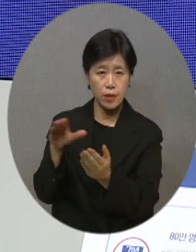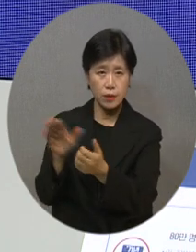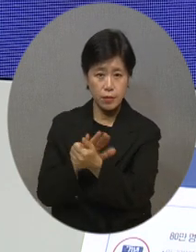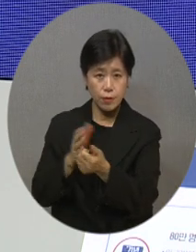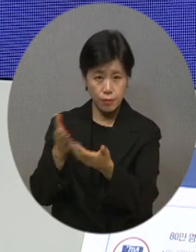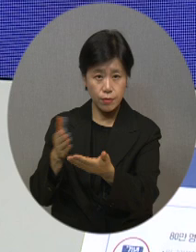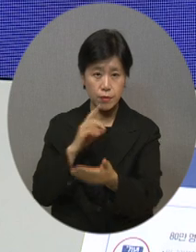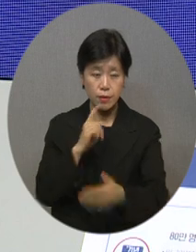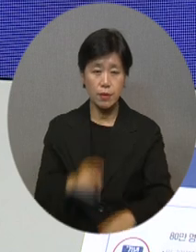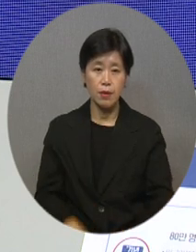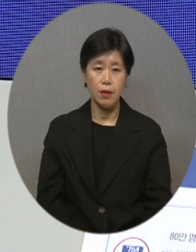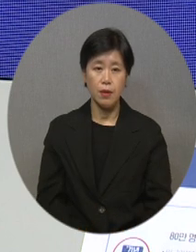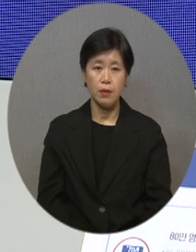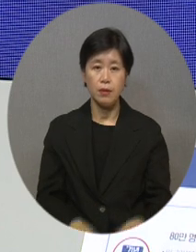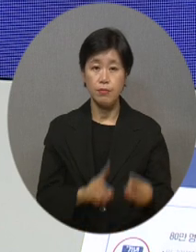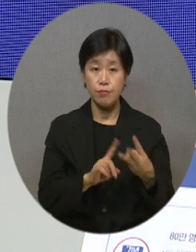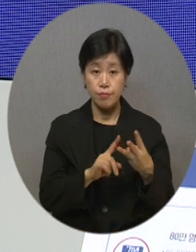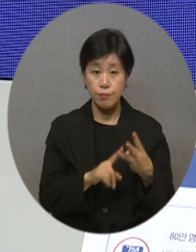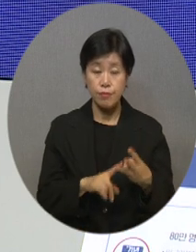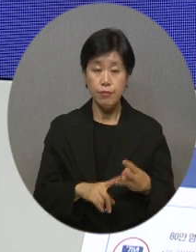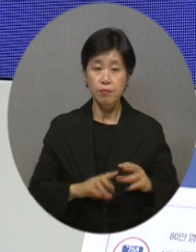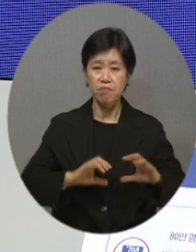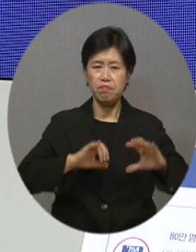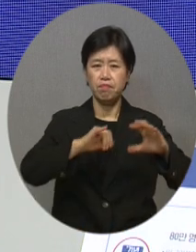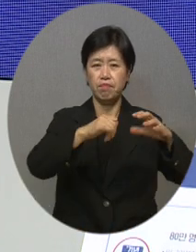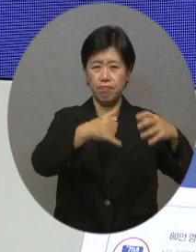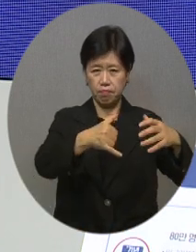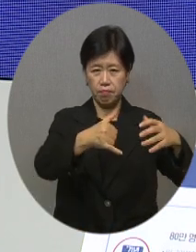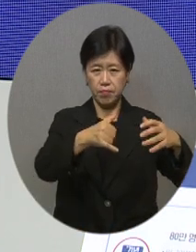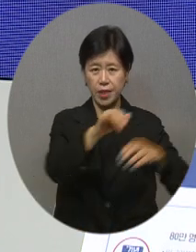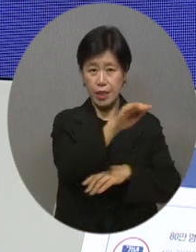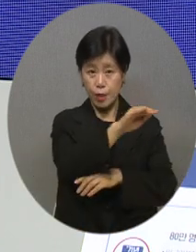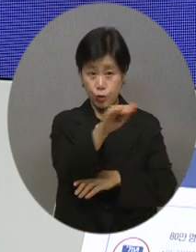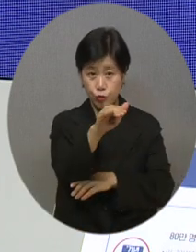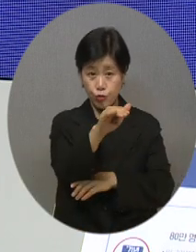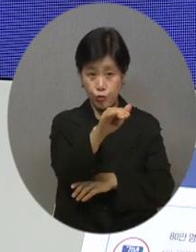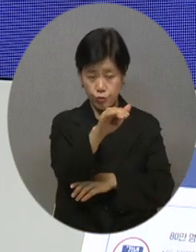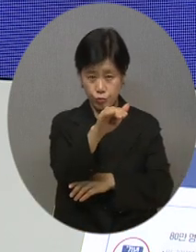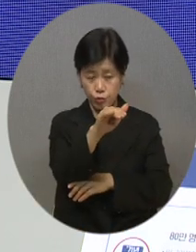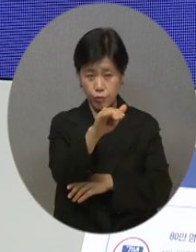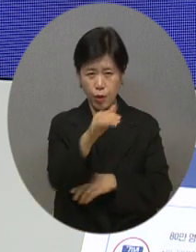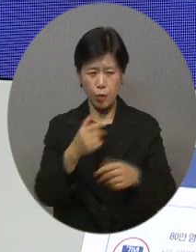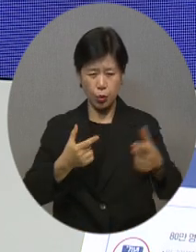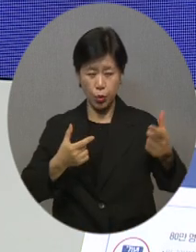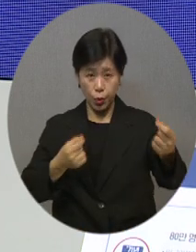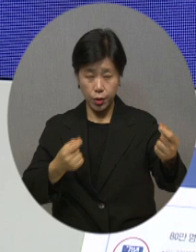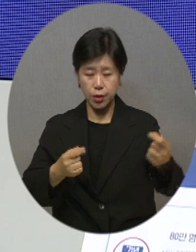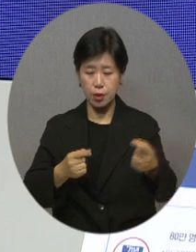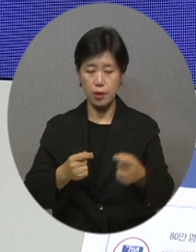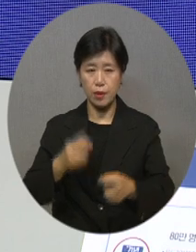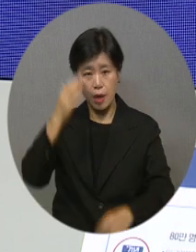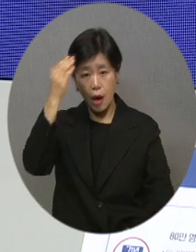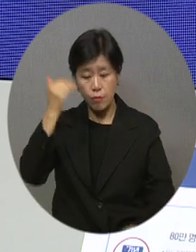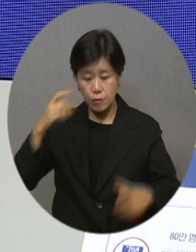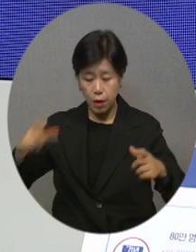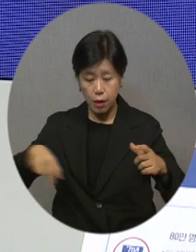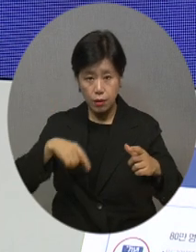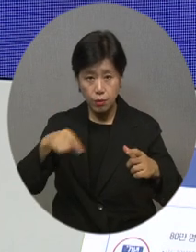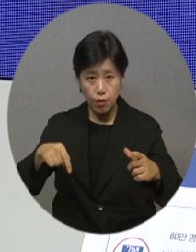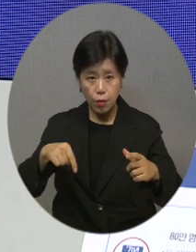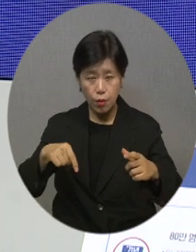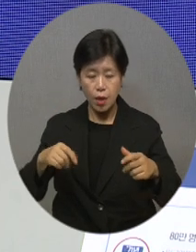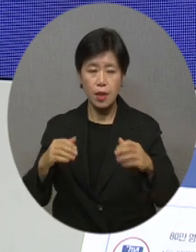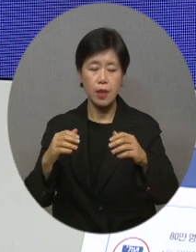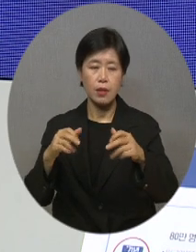것이고요. 또 하나가 있다고 그러면 국제 글로벌 스탠다드에 맞게 권리 보장을 해드리겠다는 그런 것으로 저희가 그